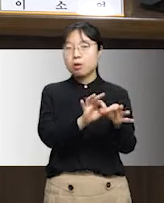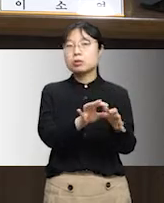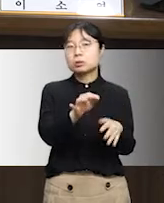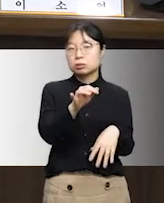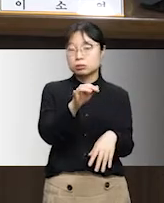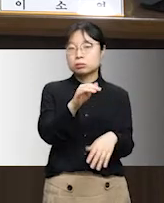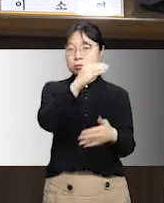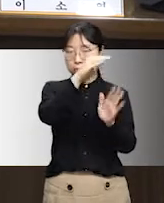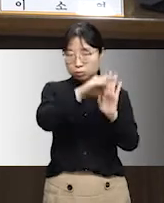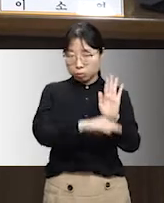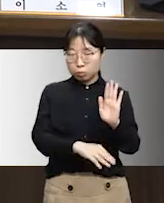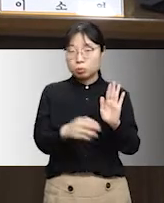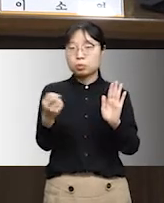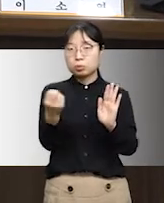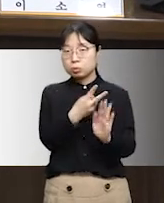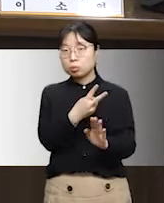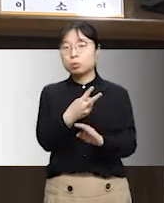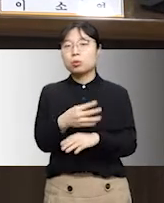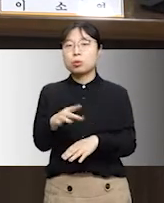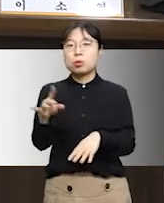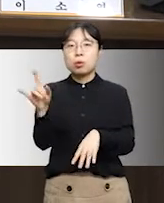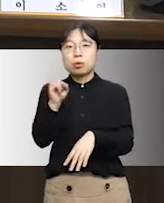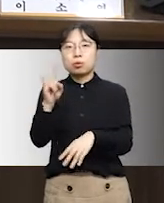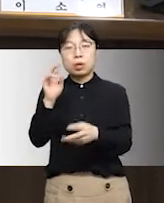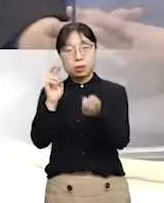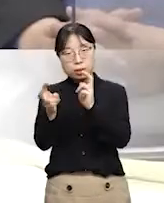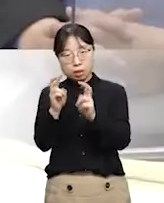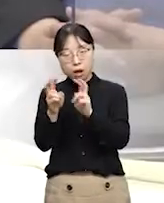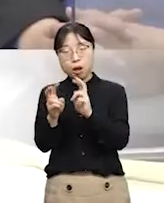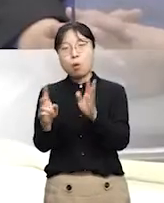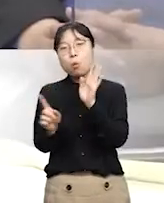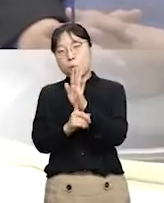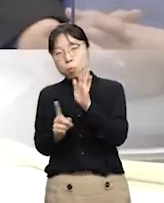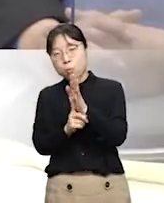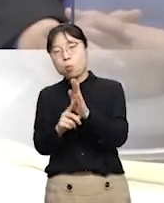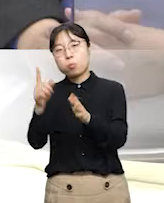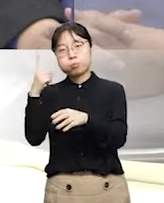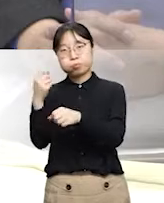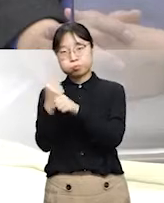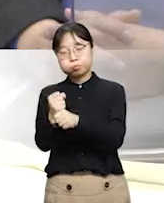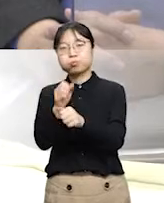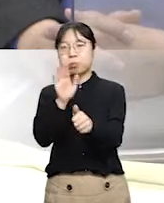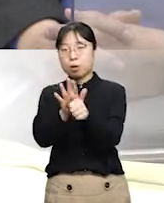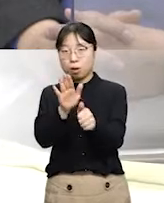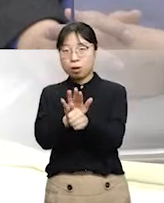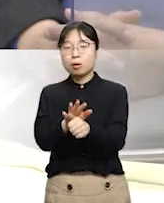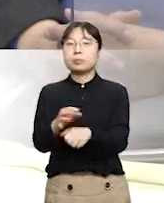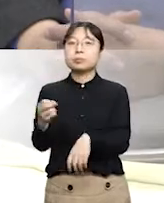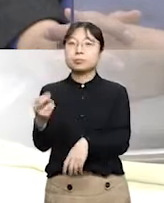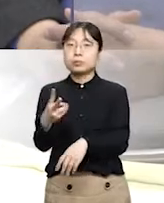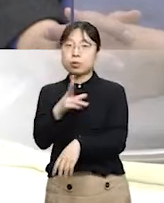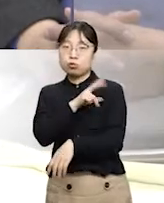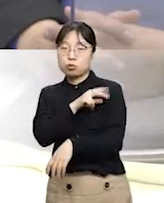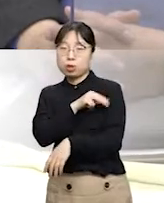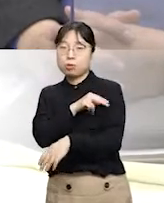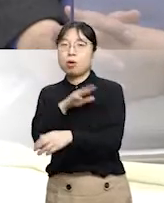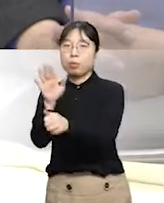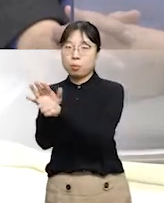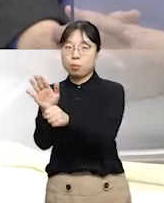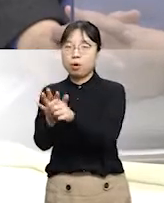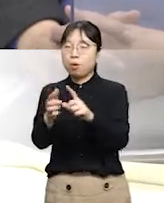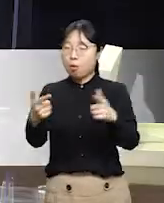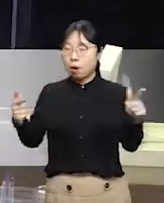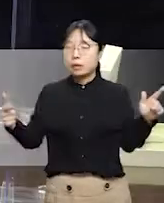현대로템의 GTX 신호선 의왕역 정차를 위한 홍보 및 기술 지원, 국회의원의 본 협약 이행을 위한 지원 등의 내용을